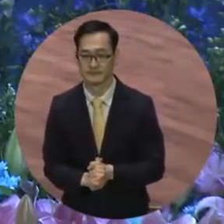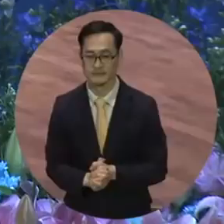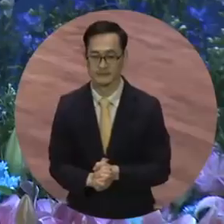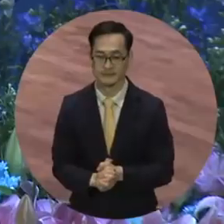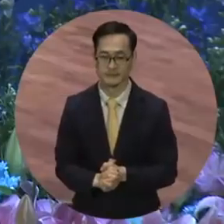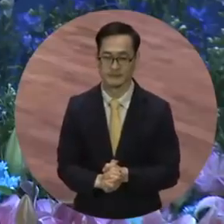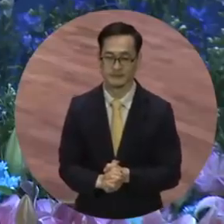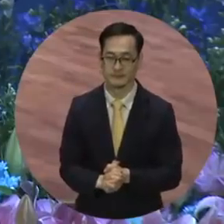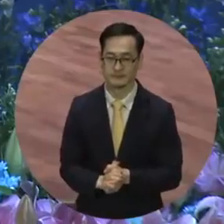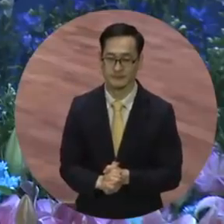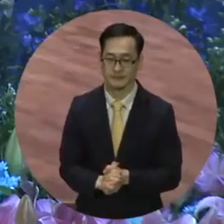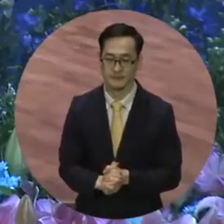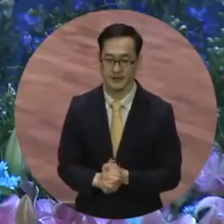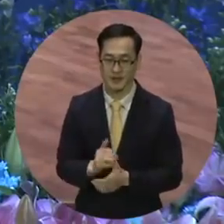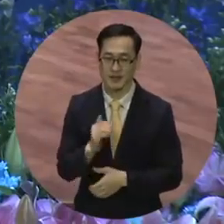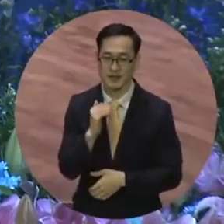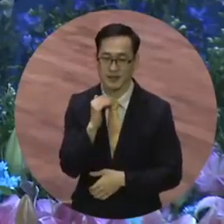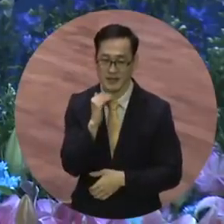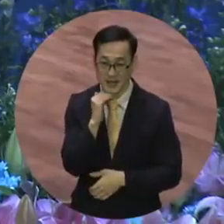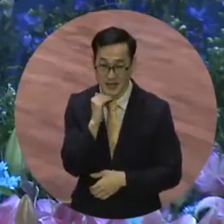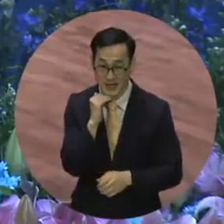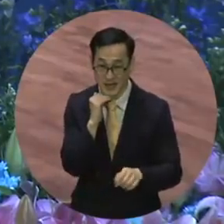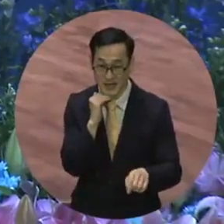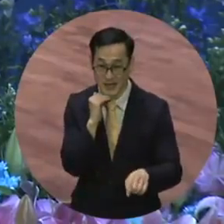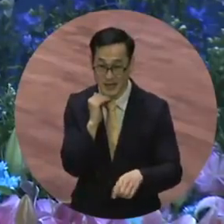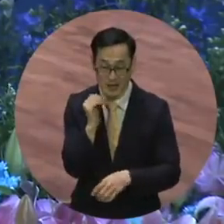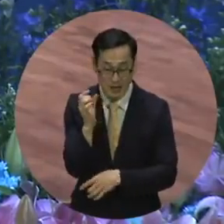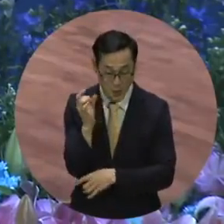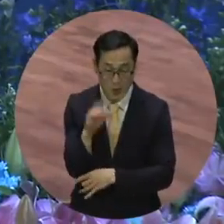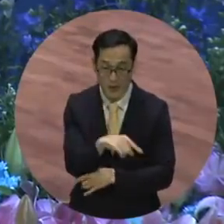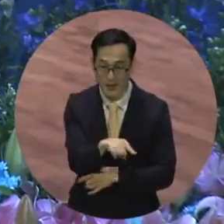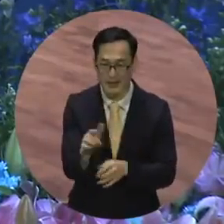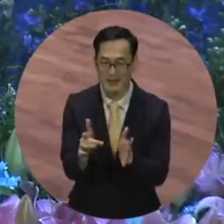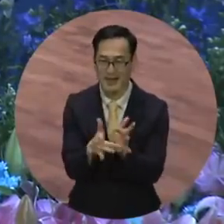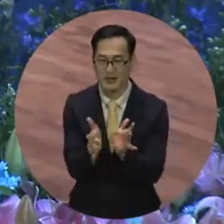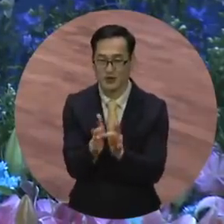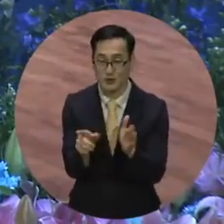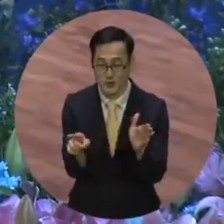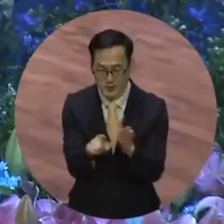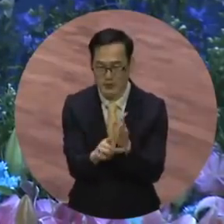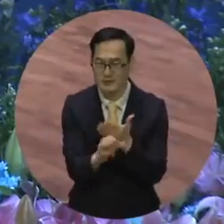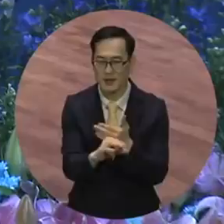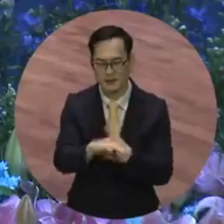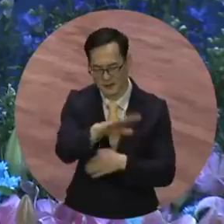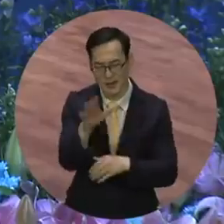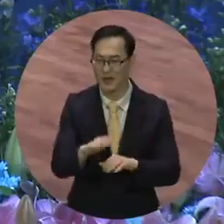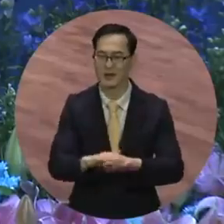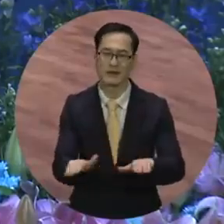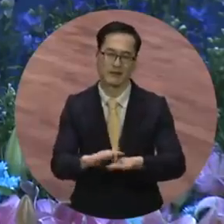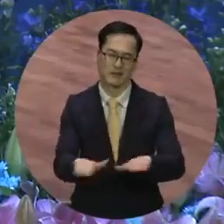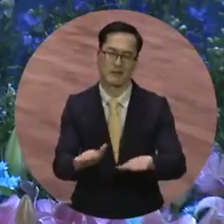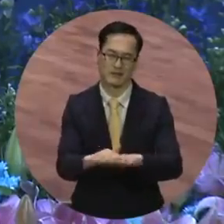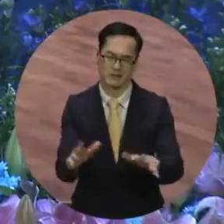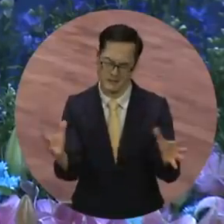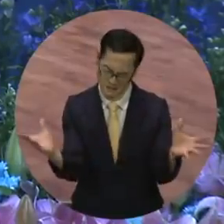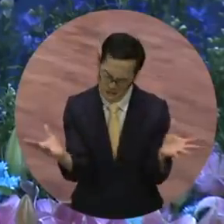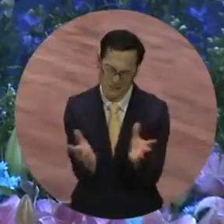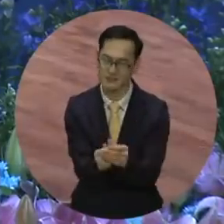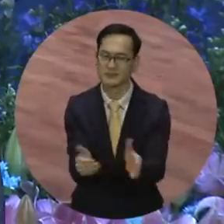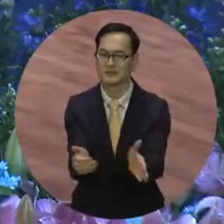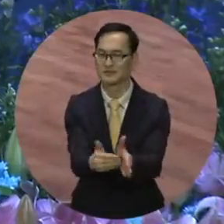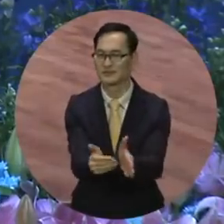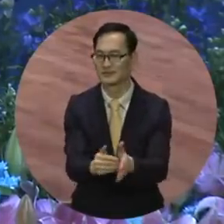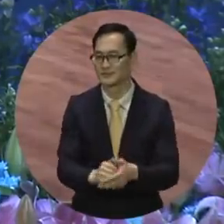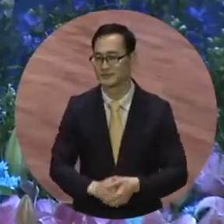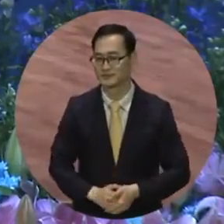때까지 기다려주는 거지 근본적으로 감사하면 안 돼요. 예수 믿는다 하면 끝난 거라니까요. 그 세상